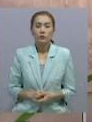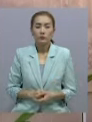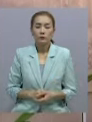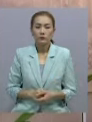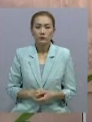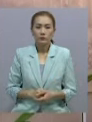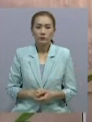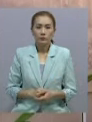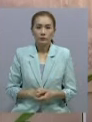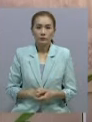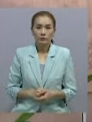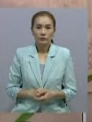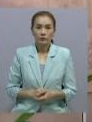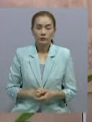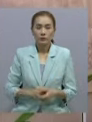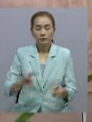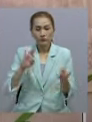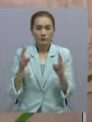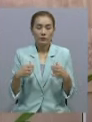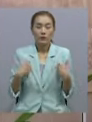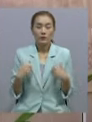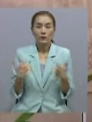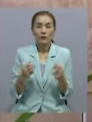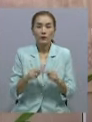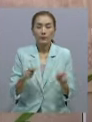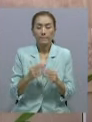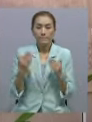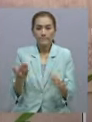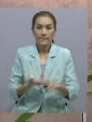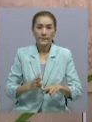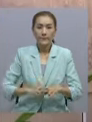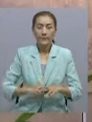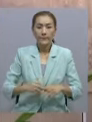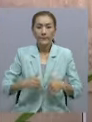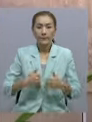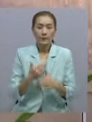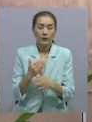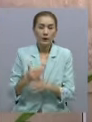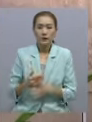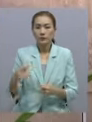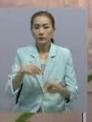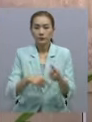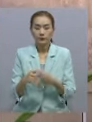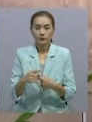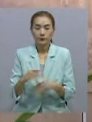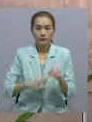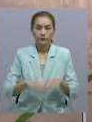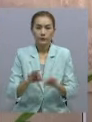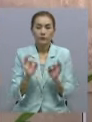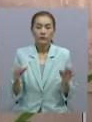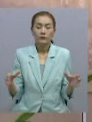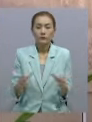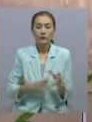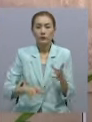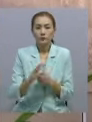айтпақшы, алты алаштың басы қосылса, төр мұғалімдікі дейді. Сондықтан біз қолымыздан келгенше, облыстың салалық кәсіподақ ұйымы